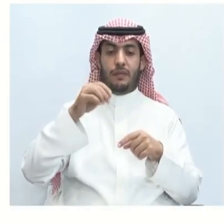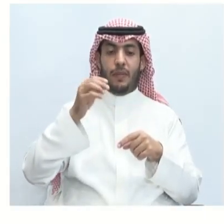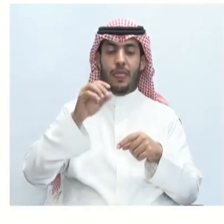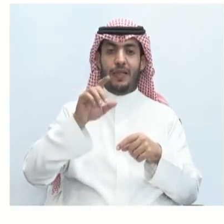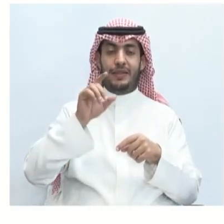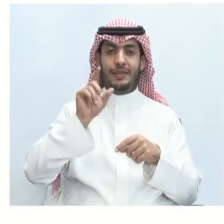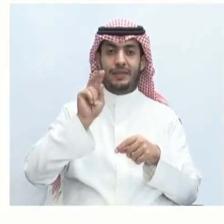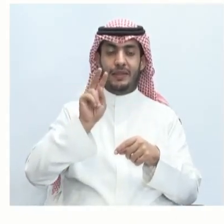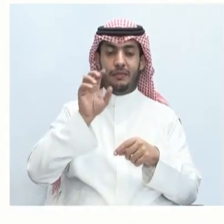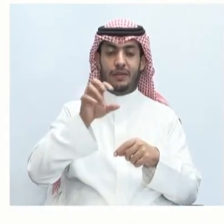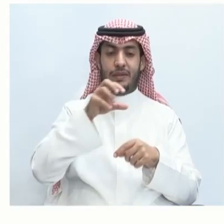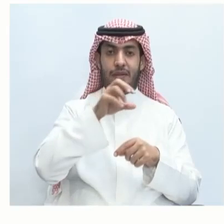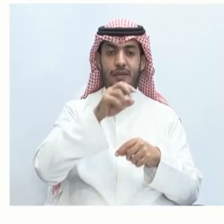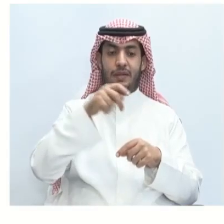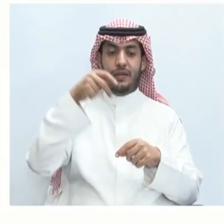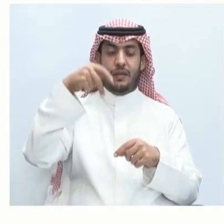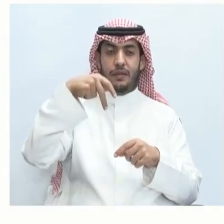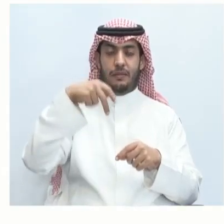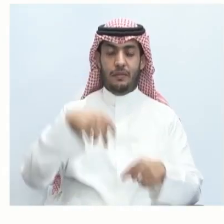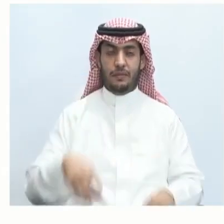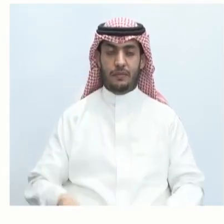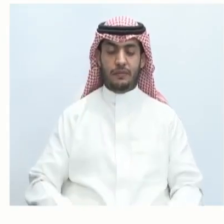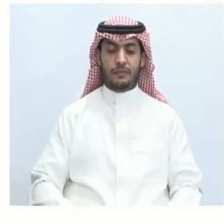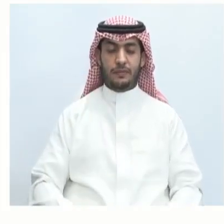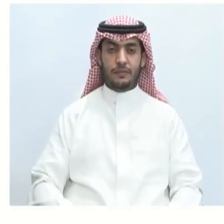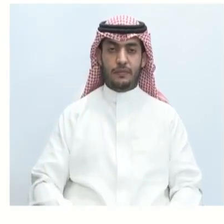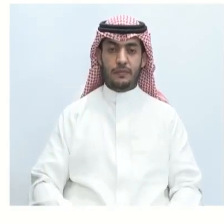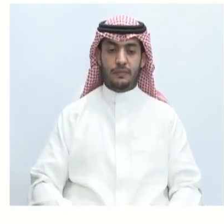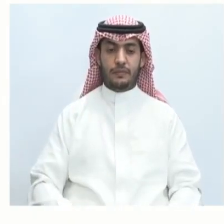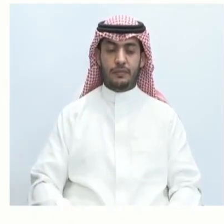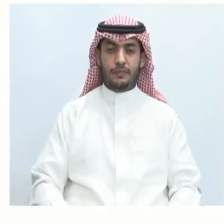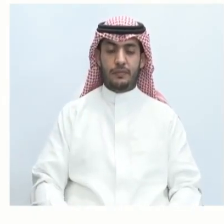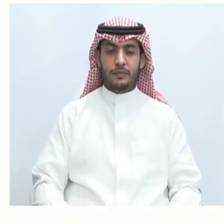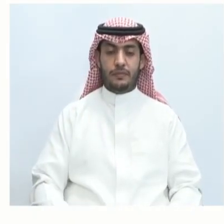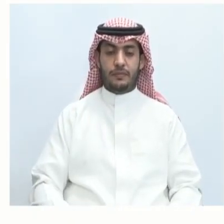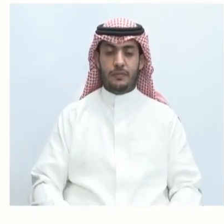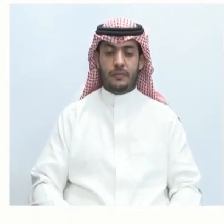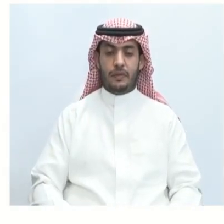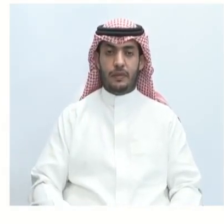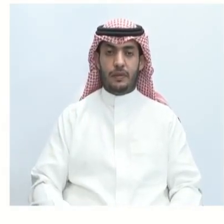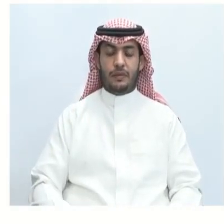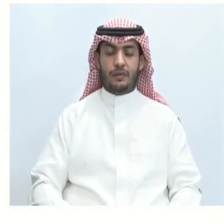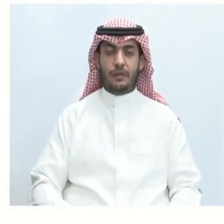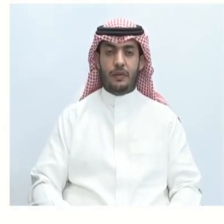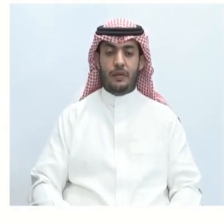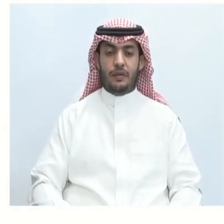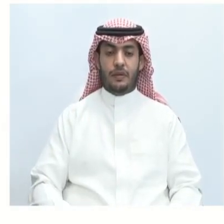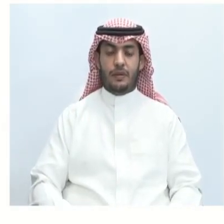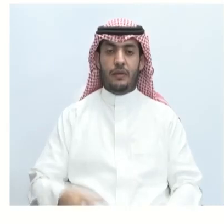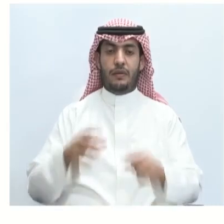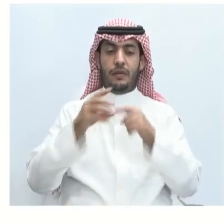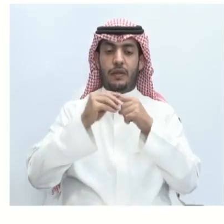من الاثمان واحد اثنان ثلاثه اربعه خمسه سته سبعه وهي التي تمثل الكسر سبعه اثمان